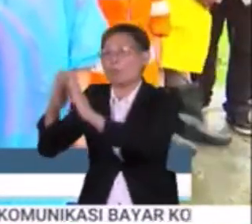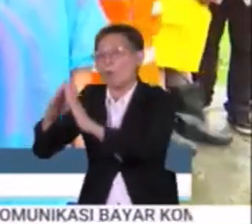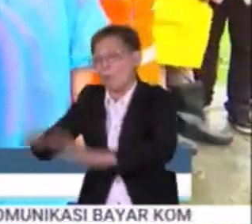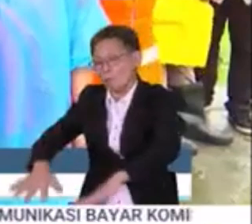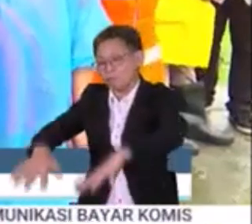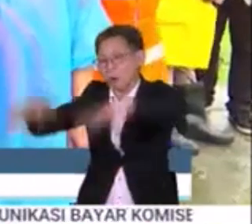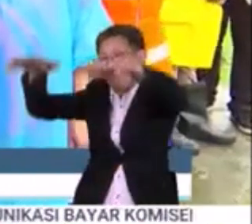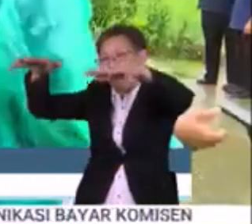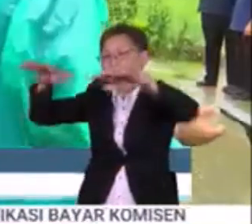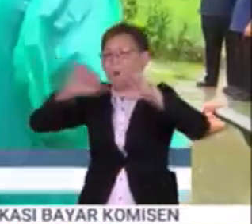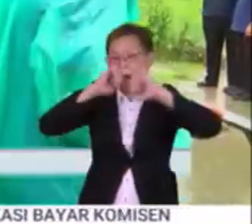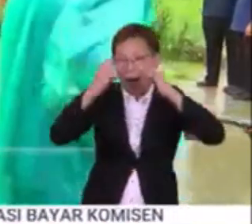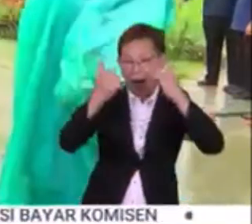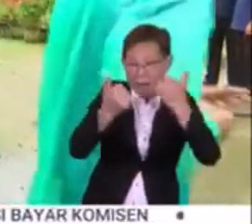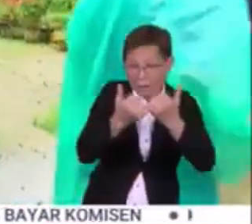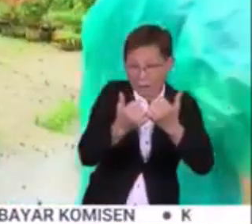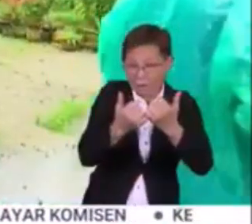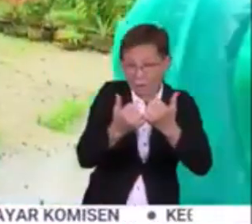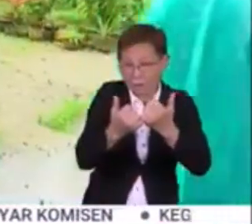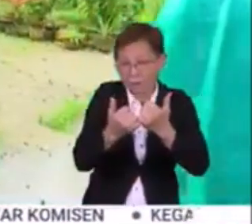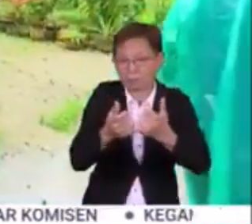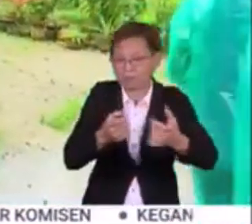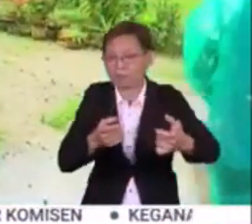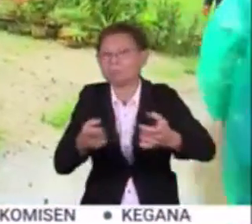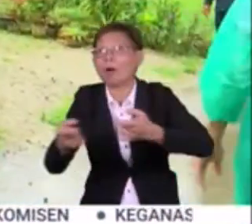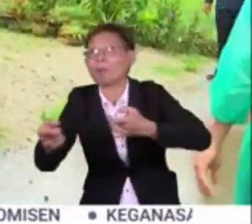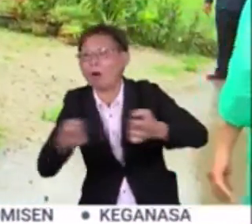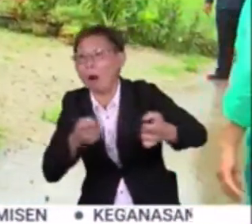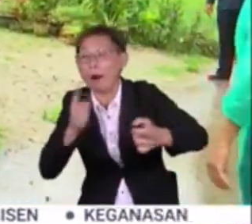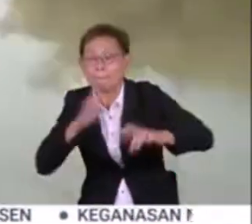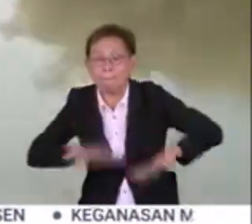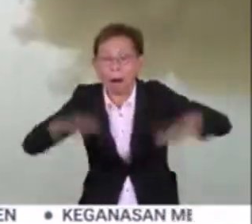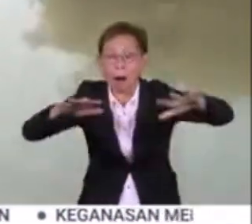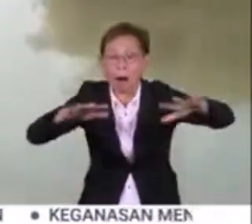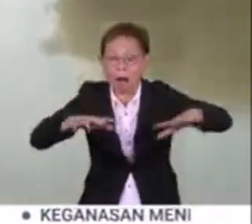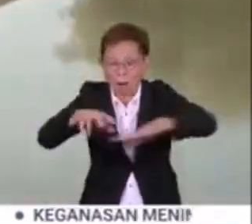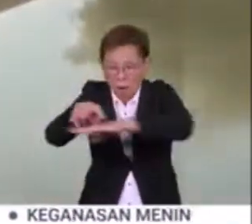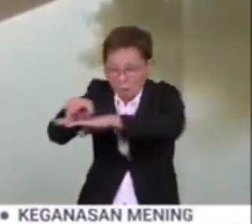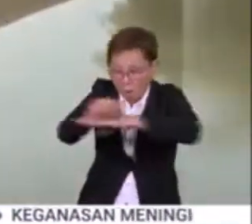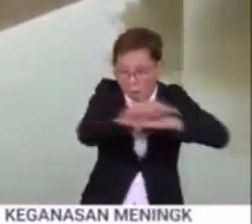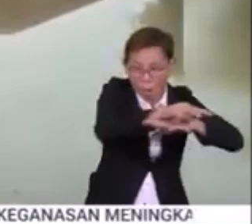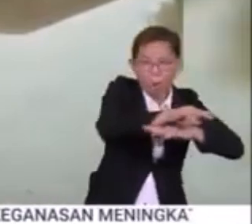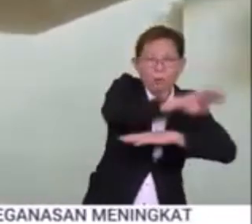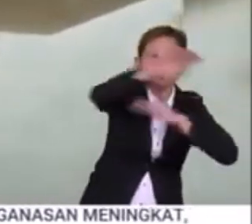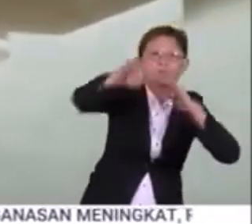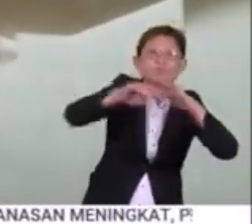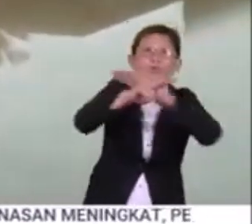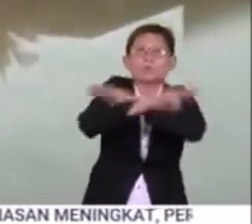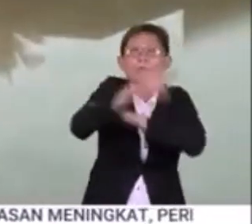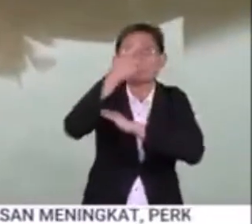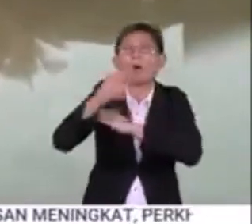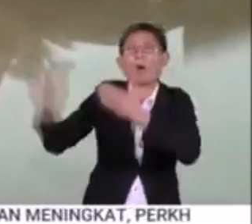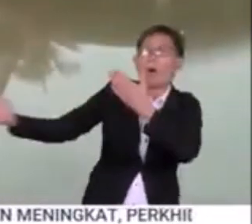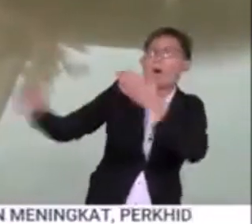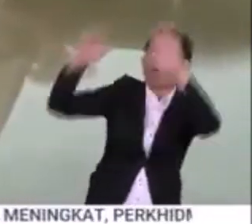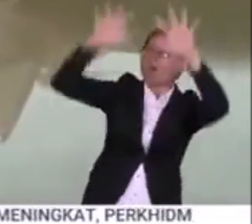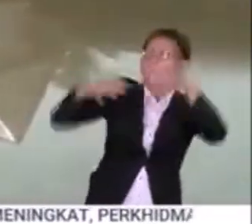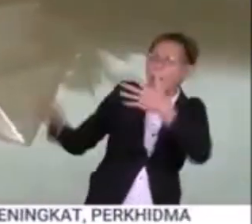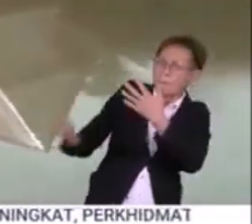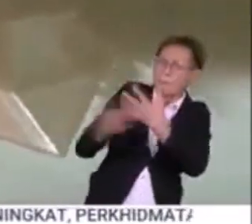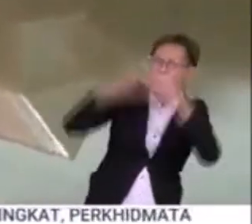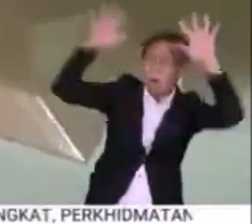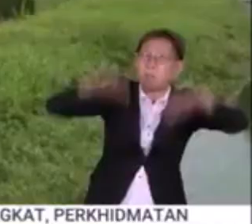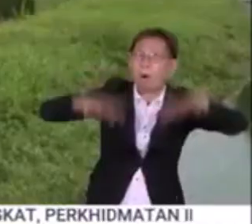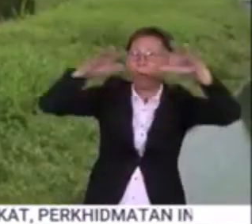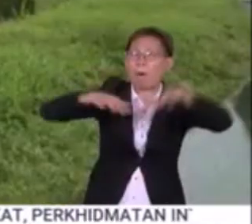banjir agensi terlibat pengurusan bencana terus memantau keadaan banjir seluruh negeri berkenaan Hujan kembali lebat petang tadi